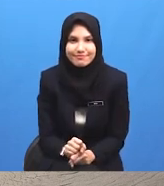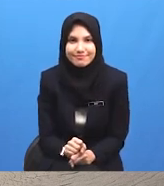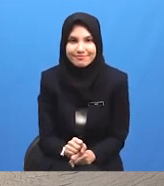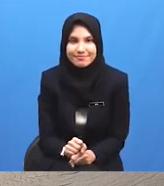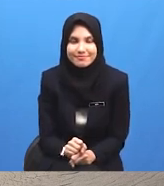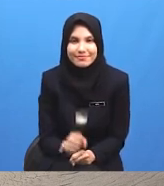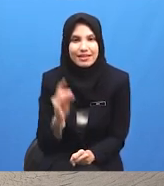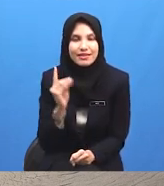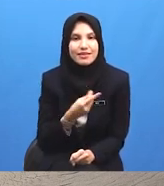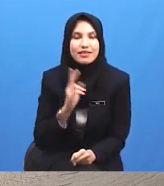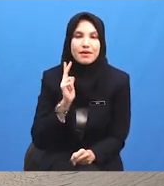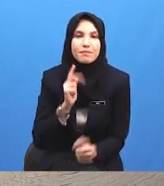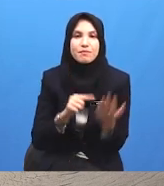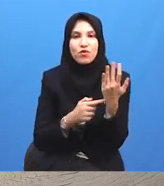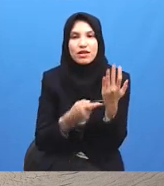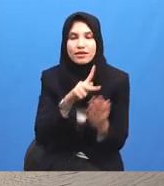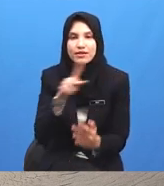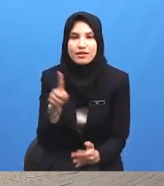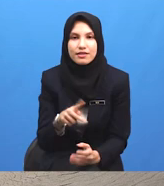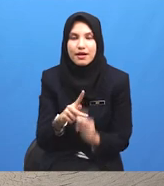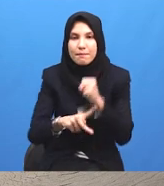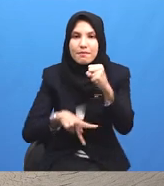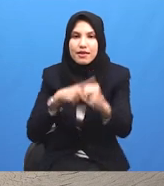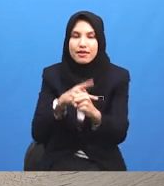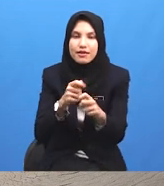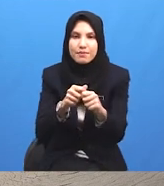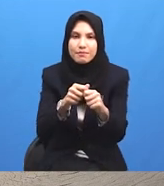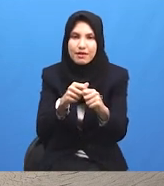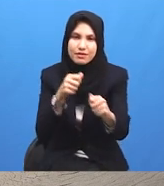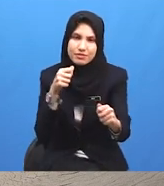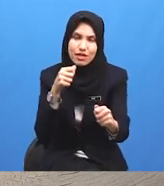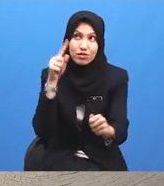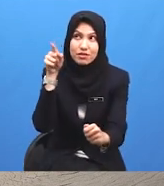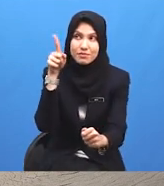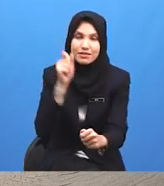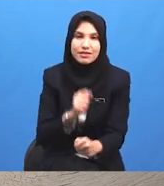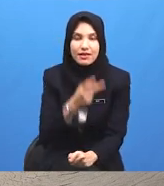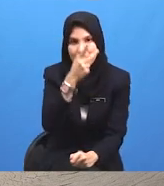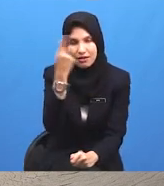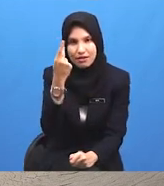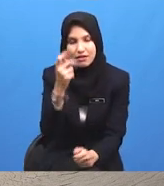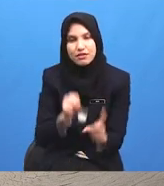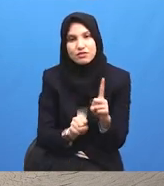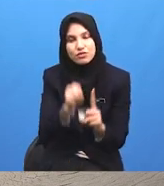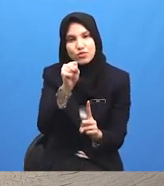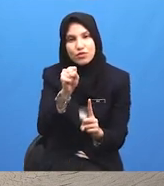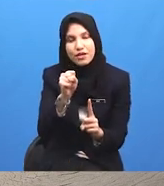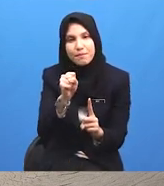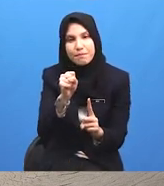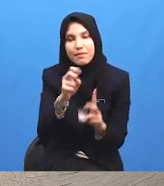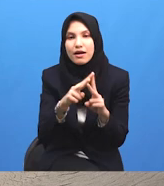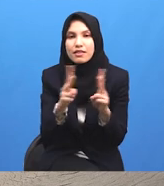Kita akan mulakan dengan planet yang paling jauh daripada matahari kerana suhunya adalah yang paling